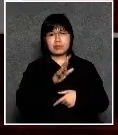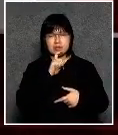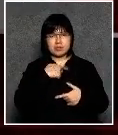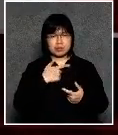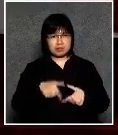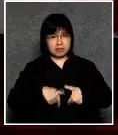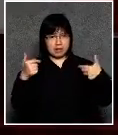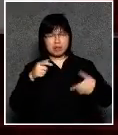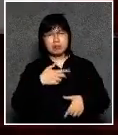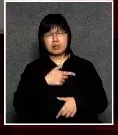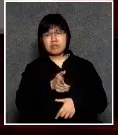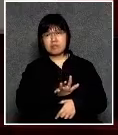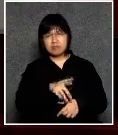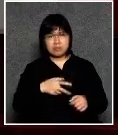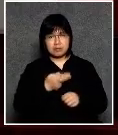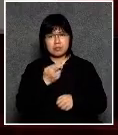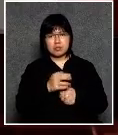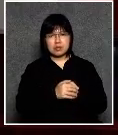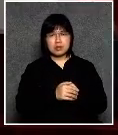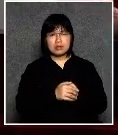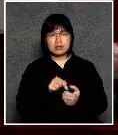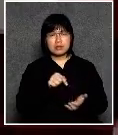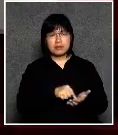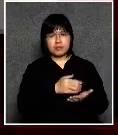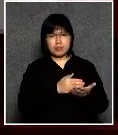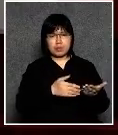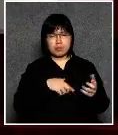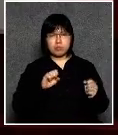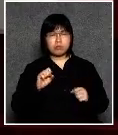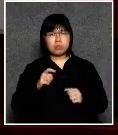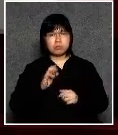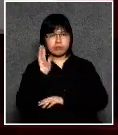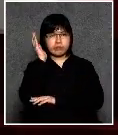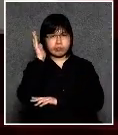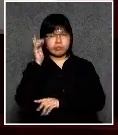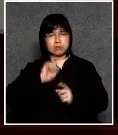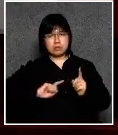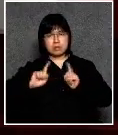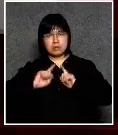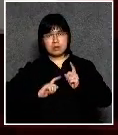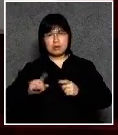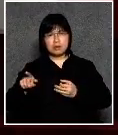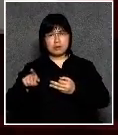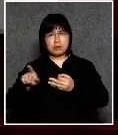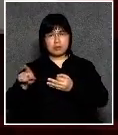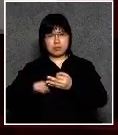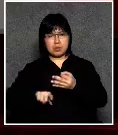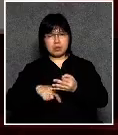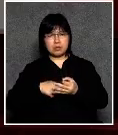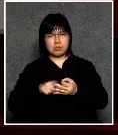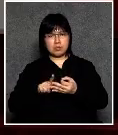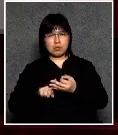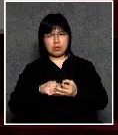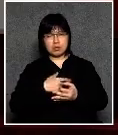膽，你唔夠膽剪。呢一個部分大家都可以發言嘅。嗱，王國興做咗一個良好嘅示範